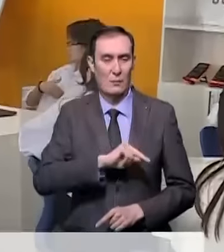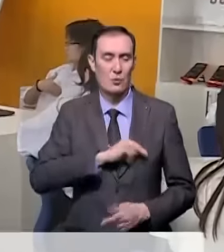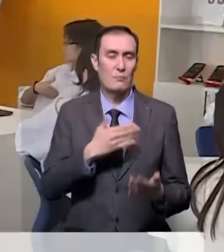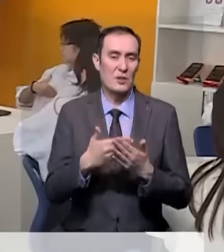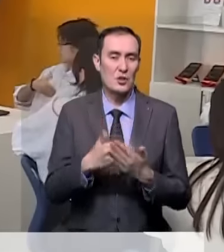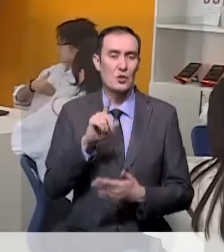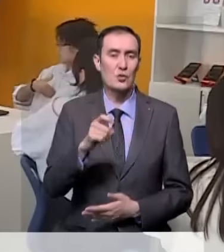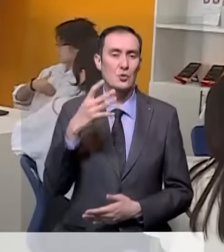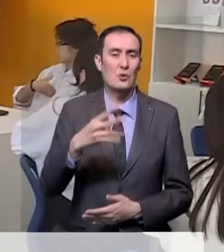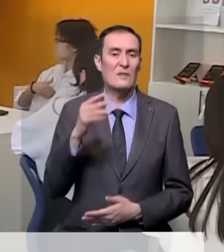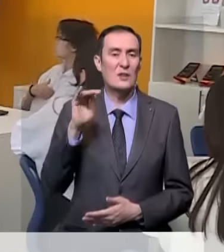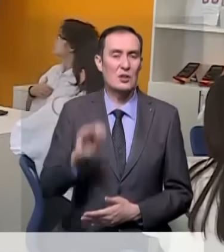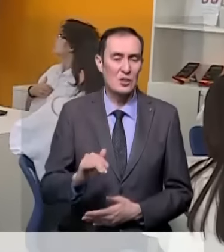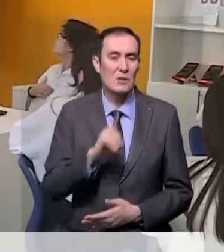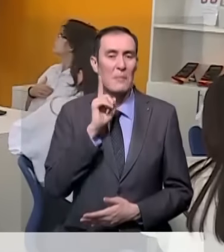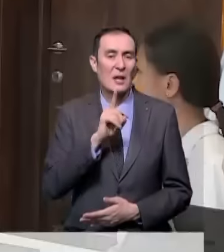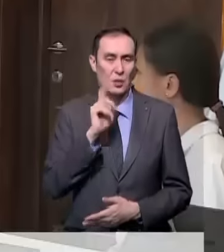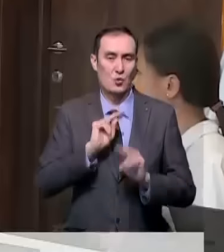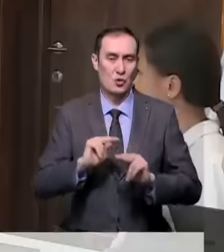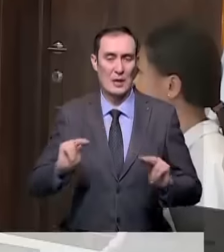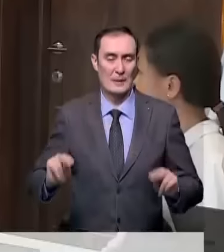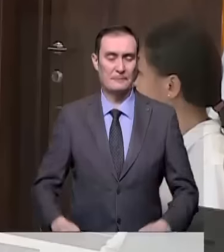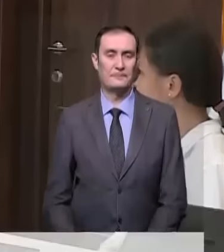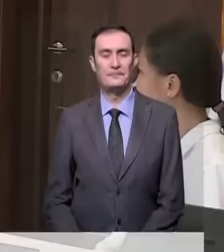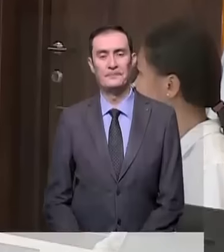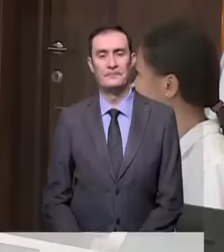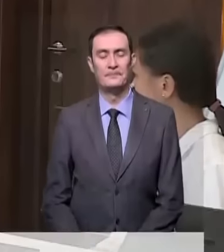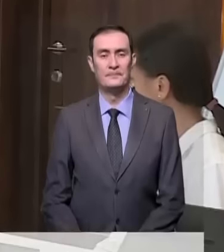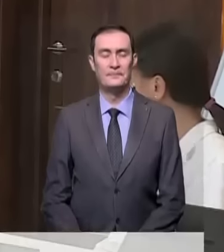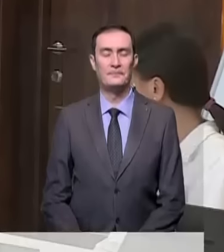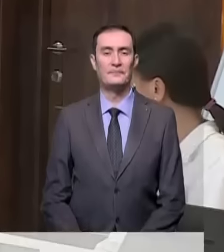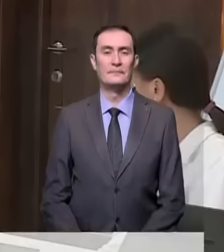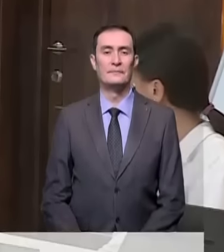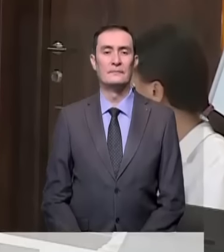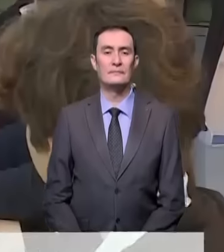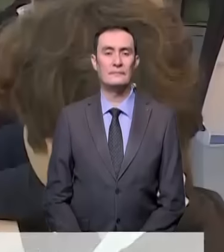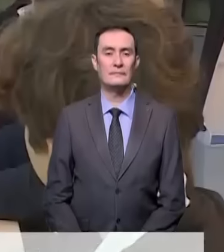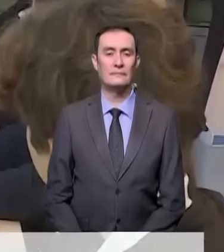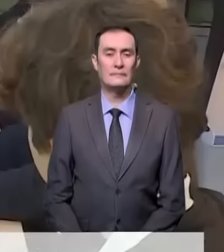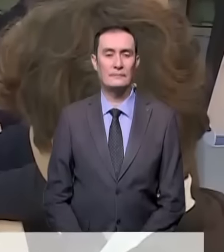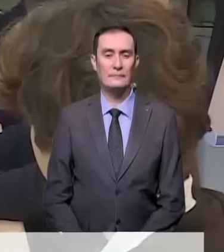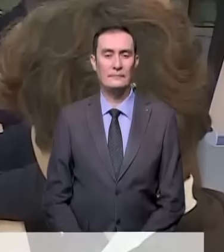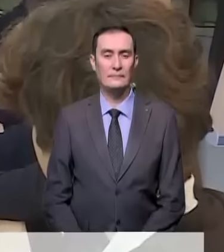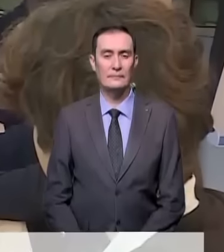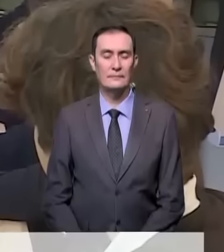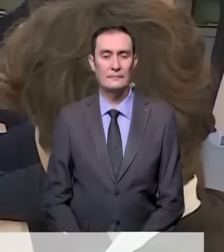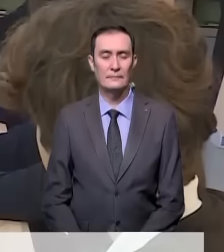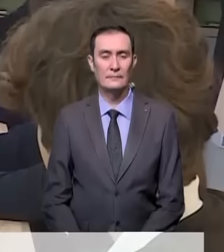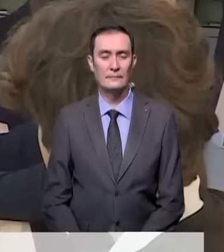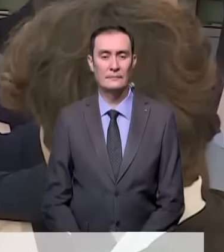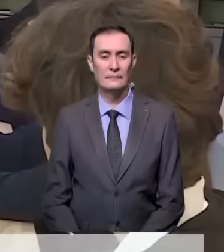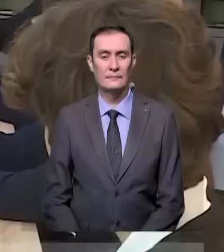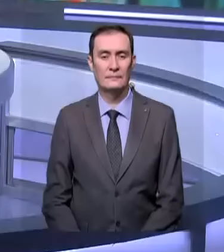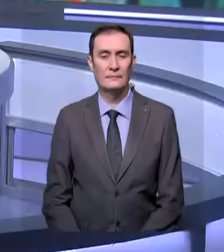почти 142 тысячи молодых учителей. Сабина Балашкина, Марат Дихамбаев, Асхат Карукышев, 24KZ.